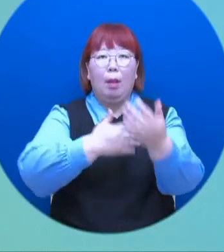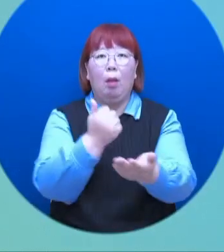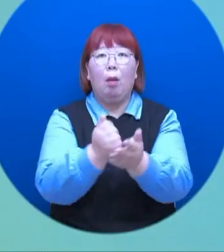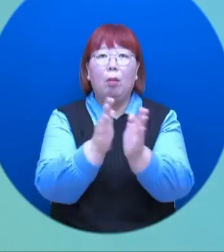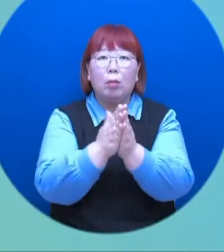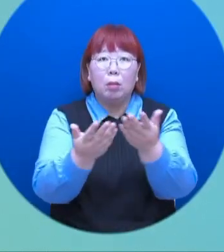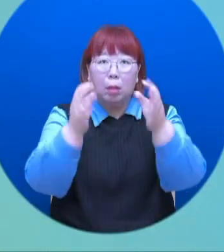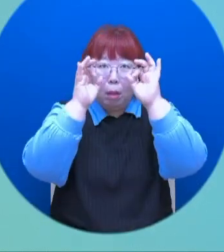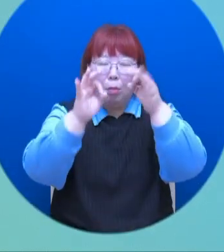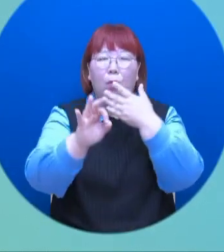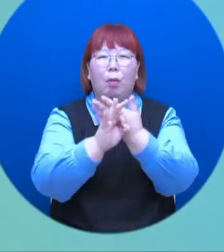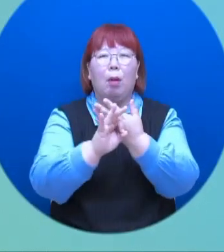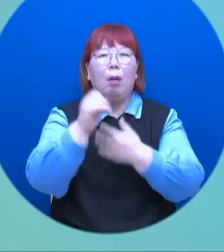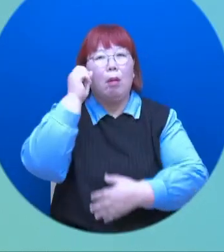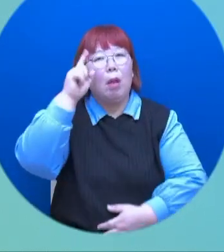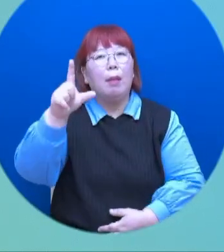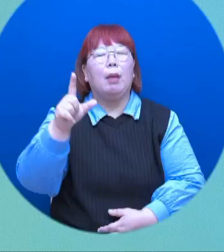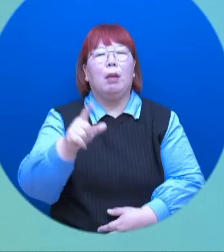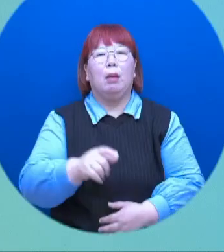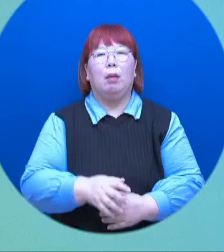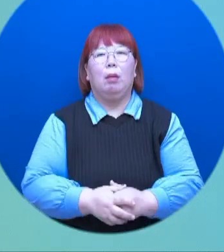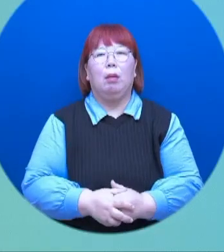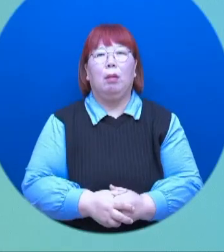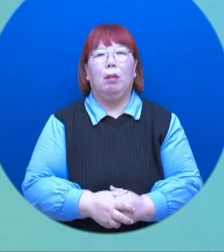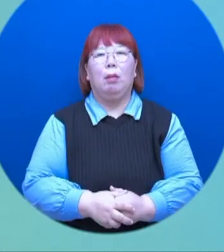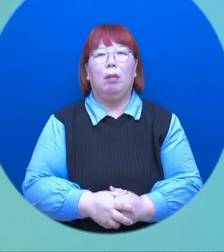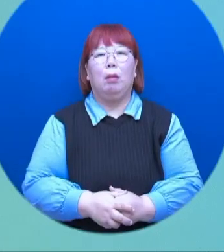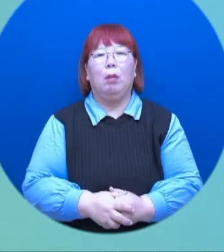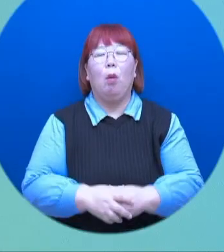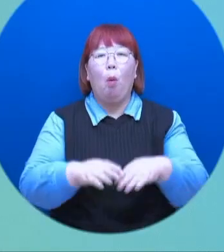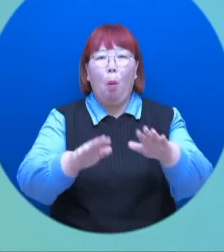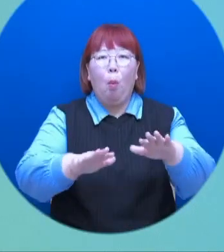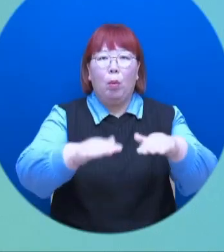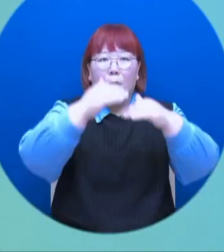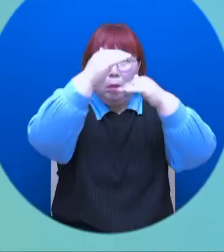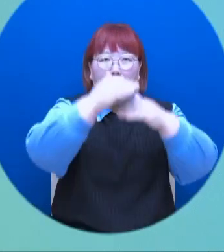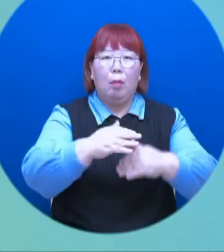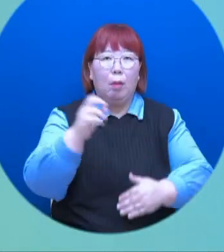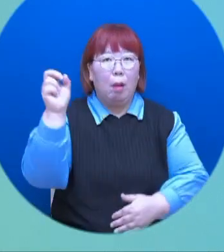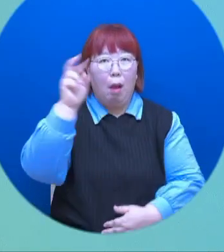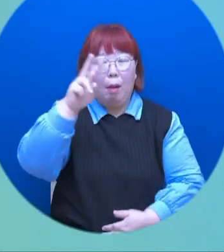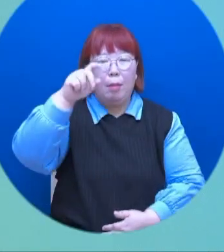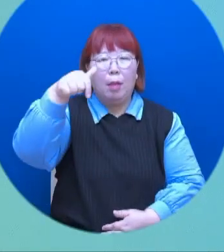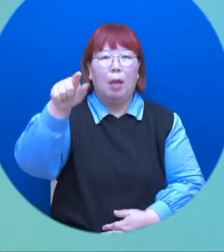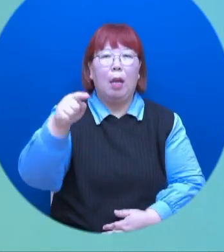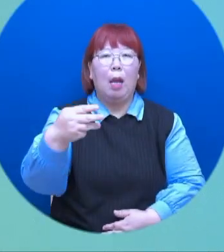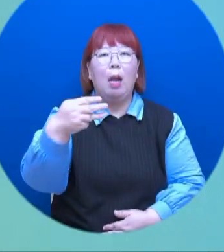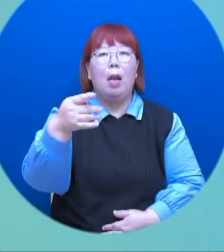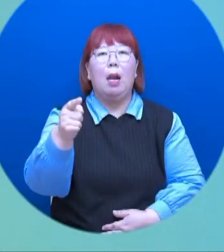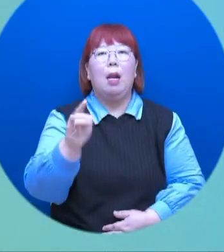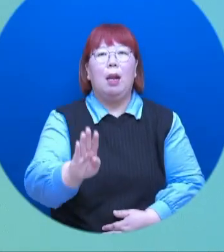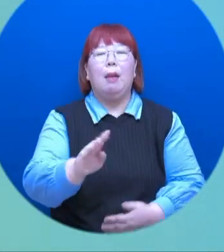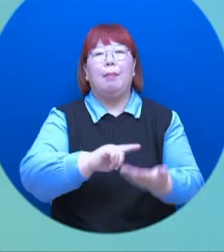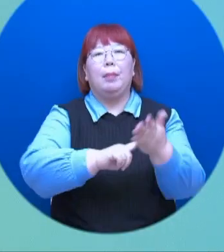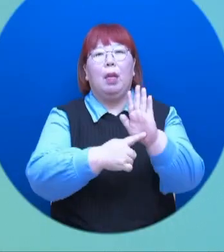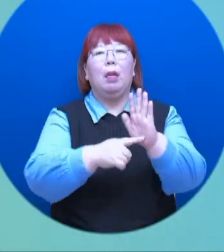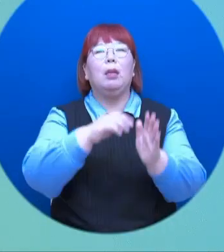뭘 깨닫나요? 오늘 본문에 갈렙이 등장하고 있잖아요. 몇 살?